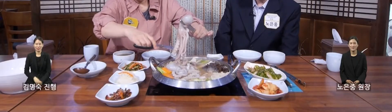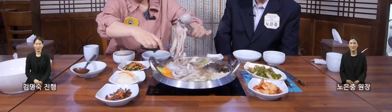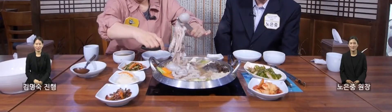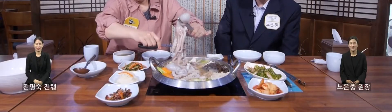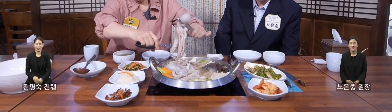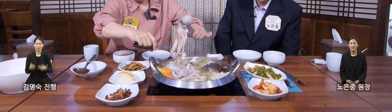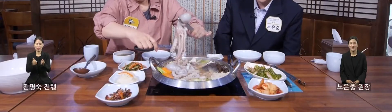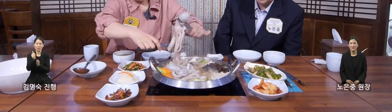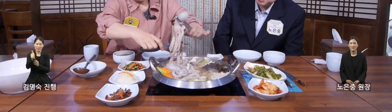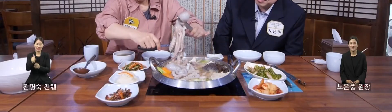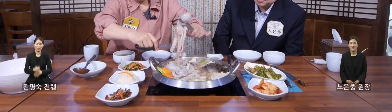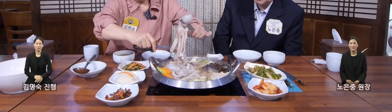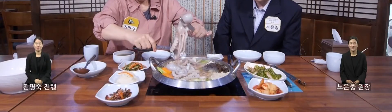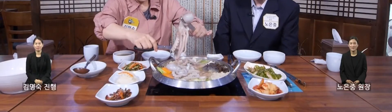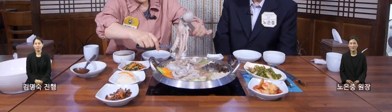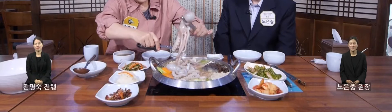원장님. 네.